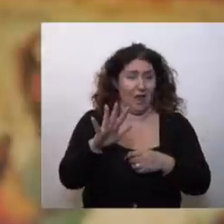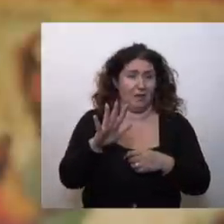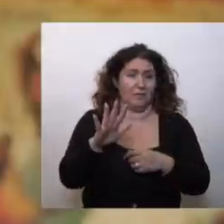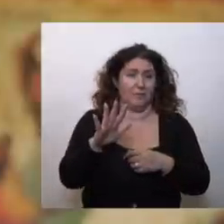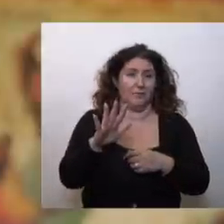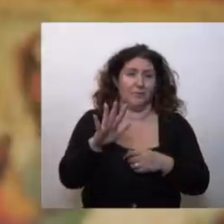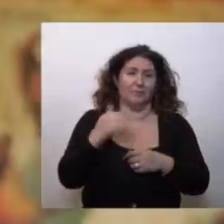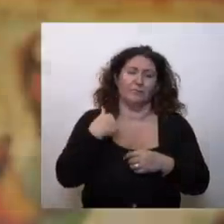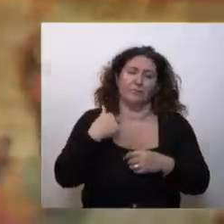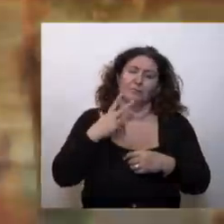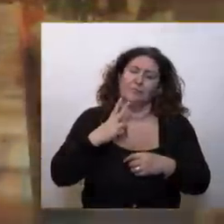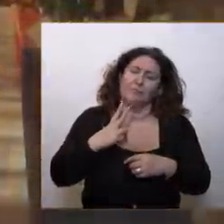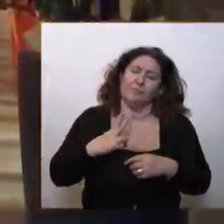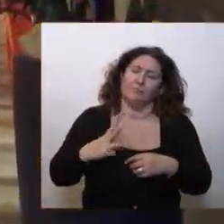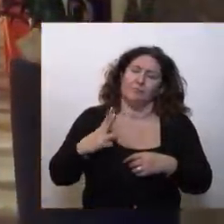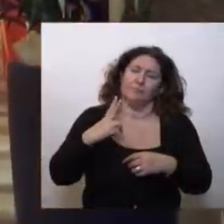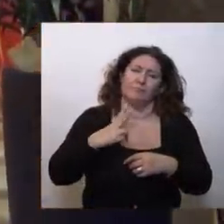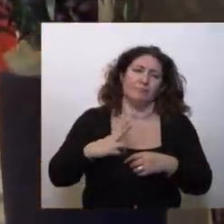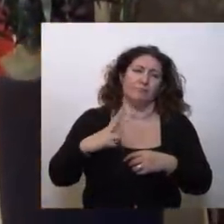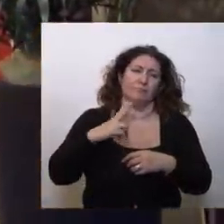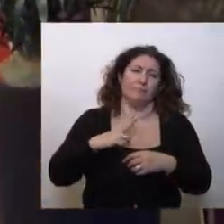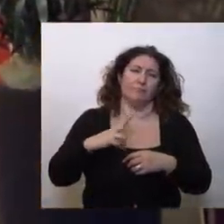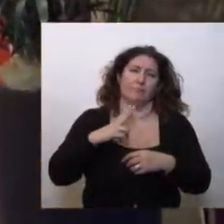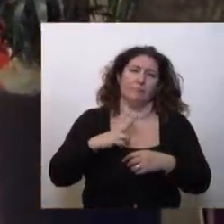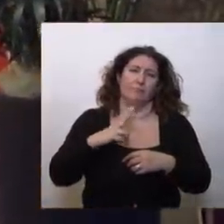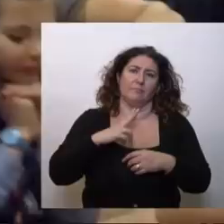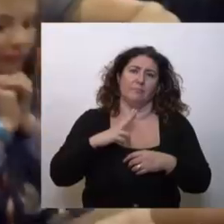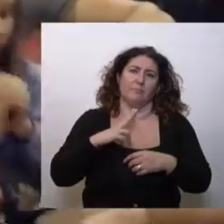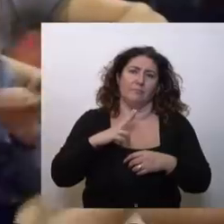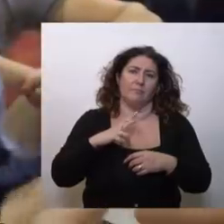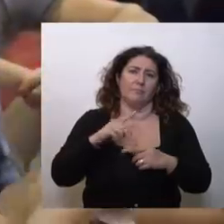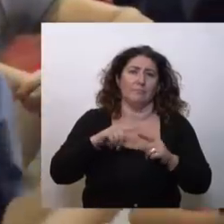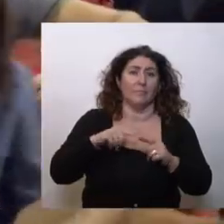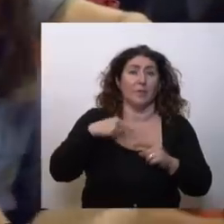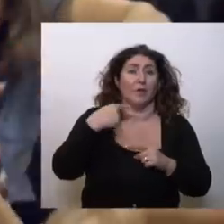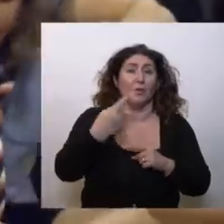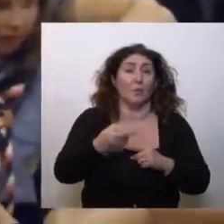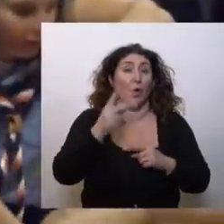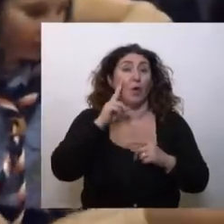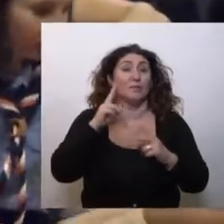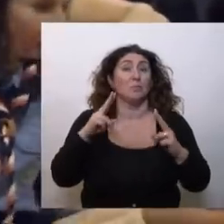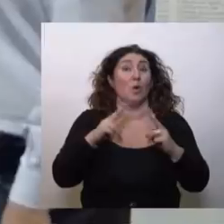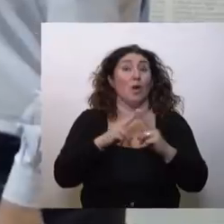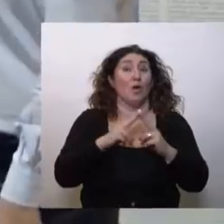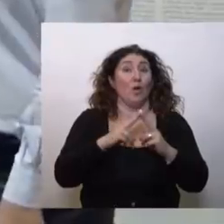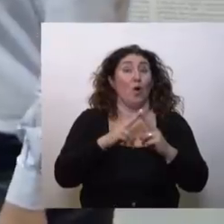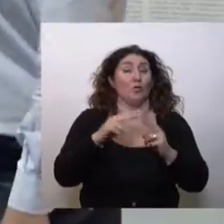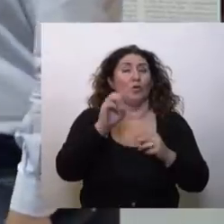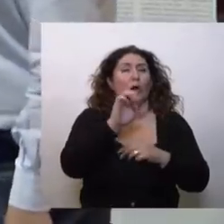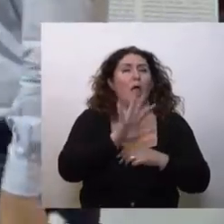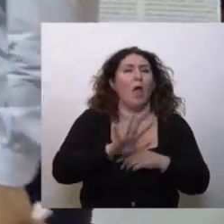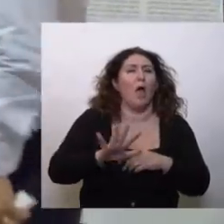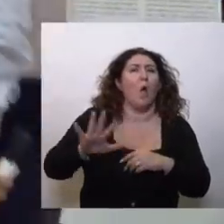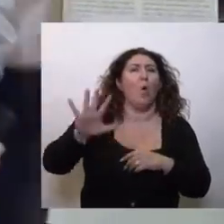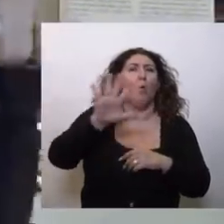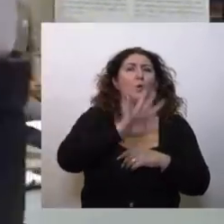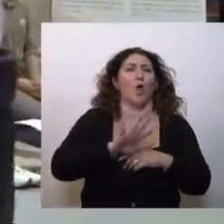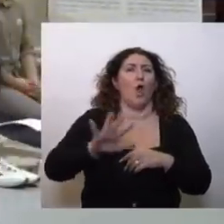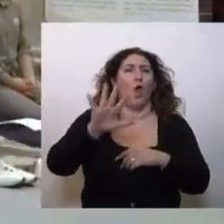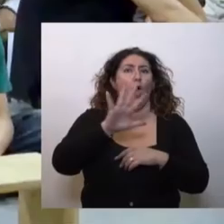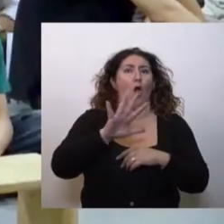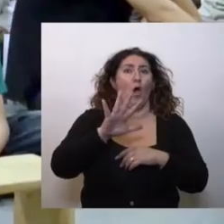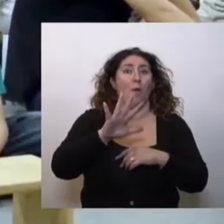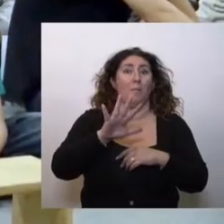tutto il cuore di poter celebrare il nostro prossimo incontro europeo nella vostra